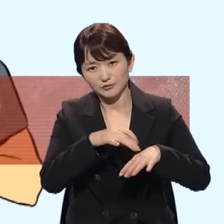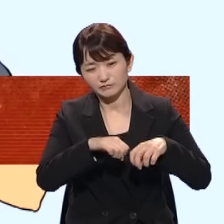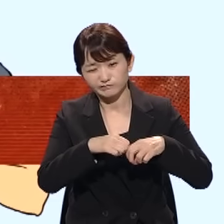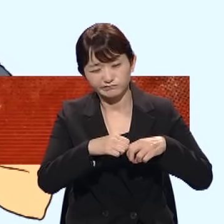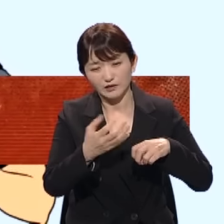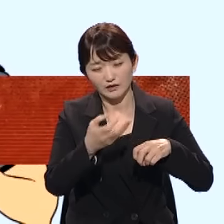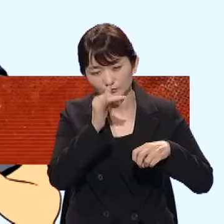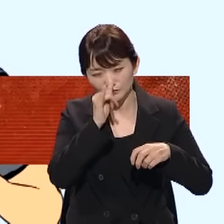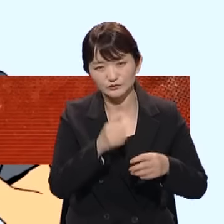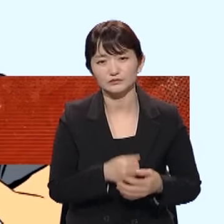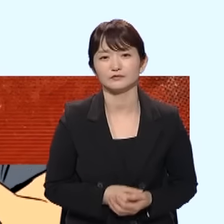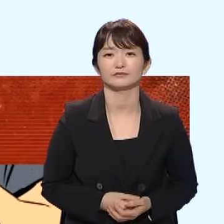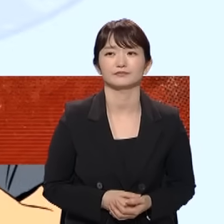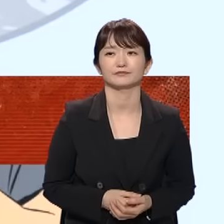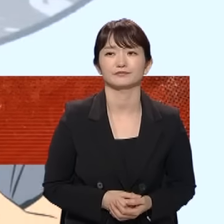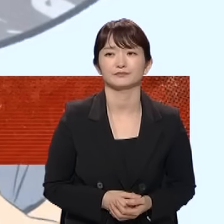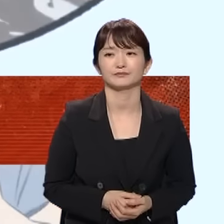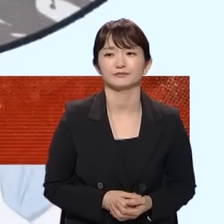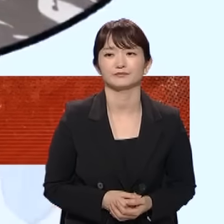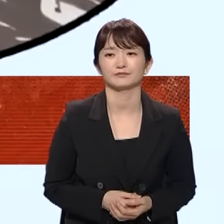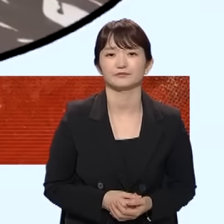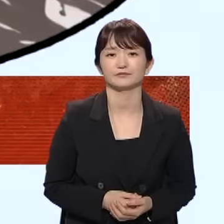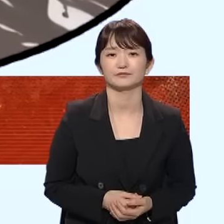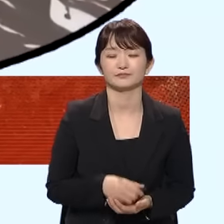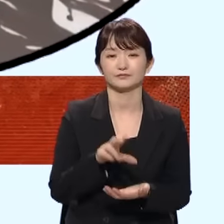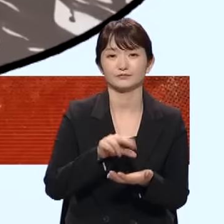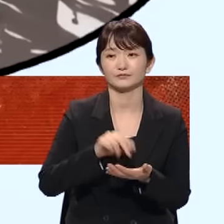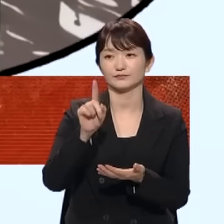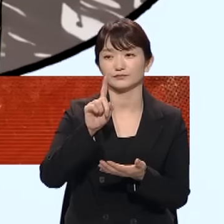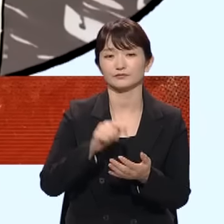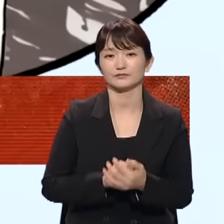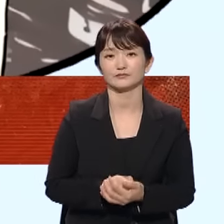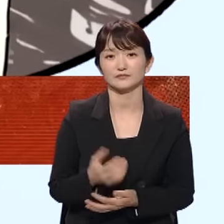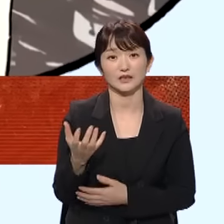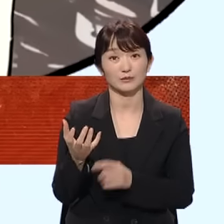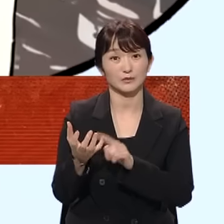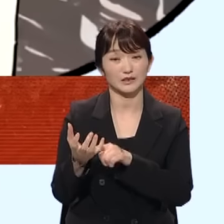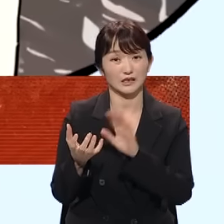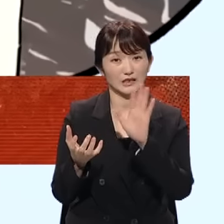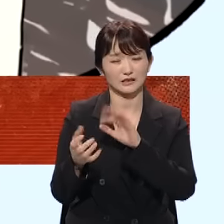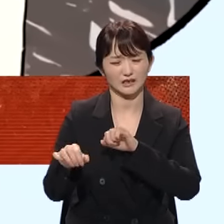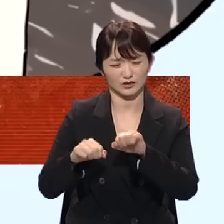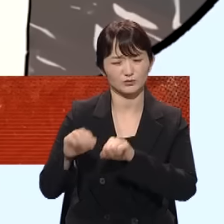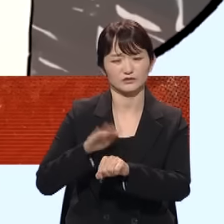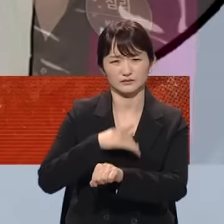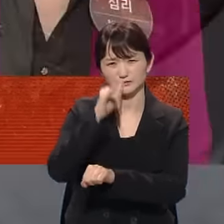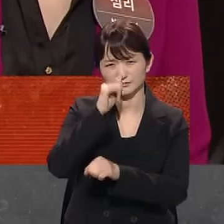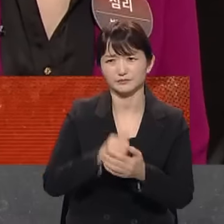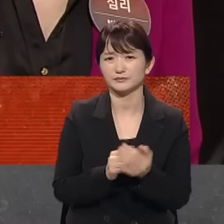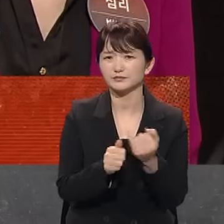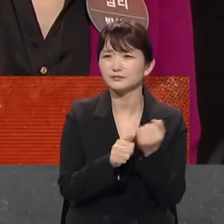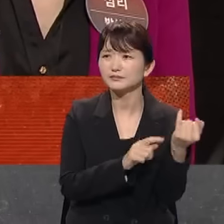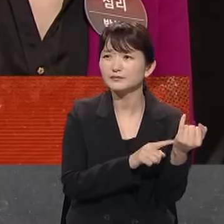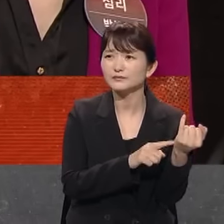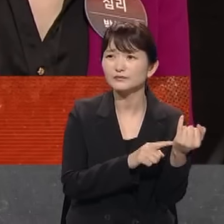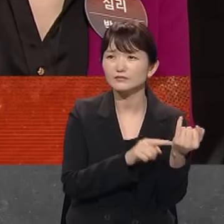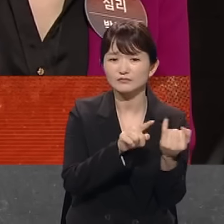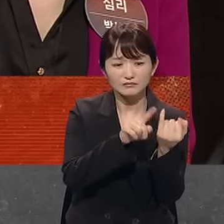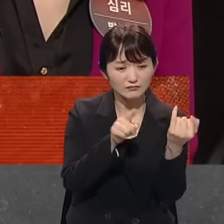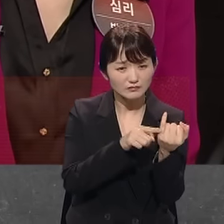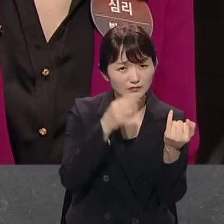몸이 약할 수도 있고 아플 수는 있는데 근데 이제 문제는 그 아프라는 게 문제가 아니고 행동이 문제예요. 부인이 9개월,